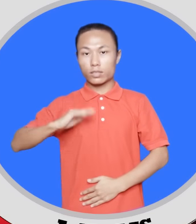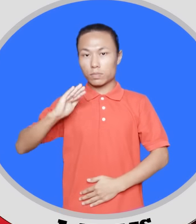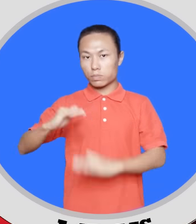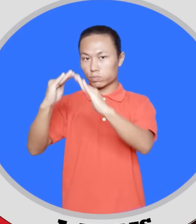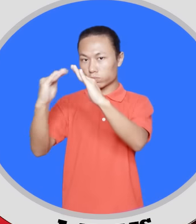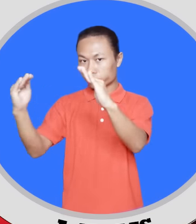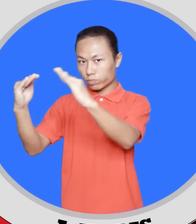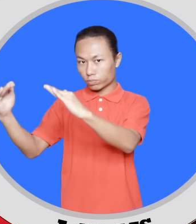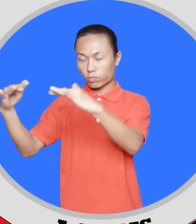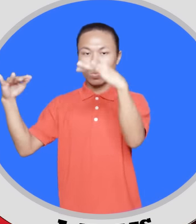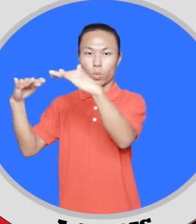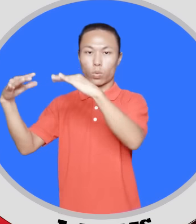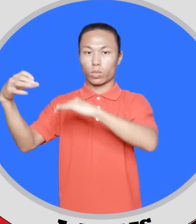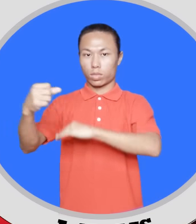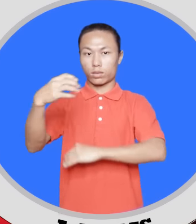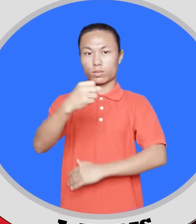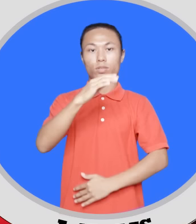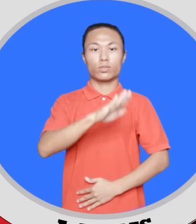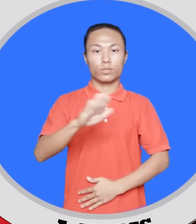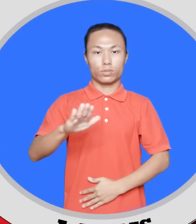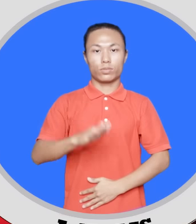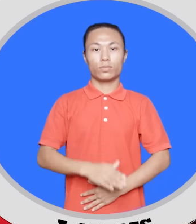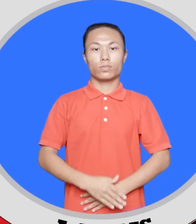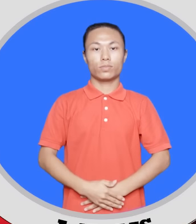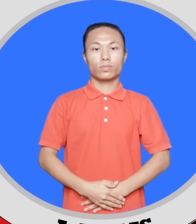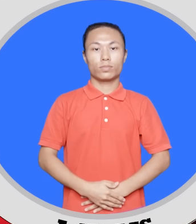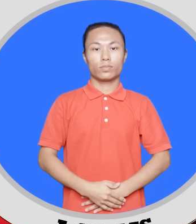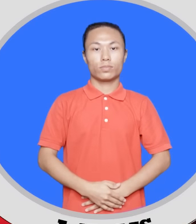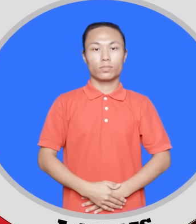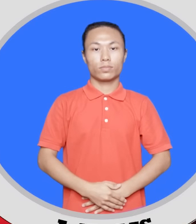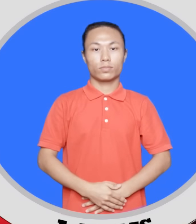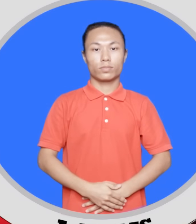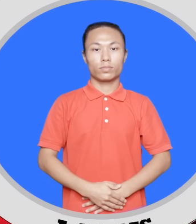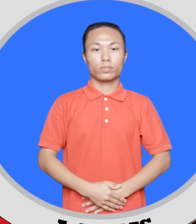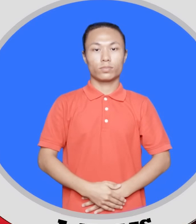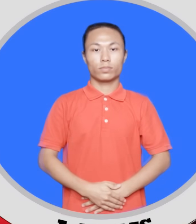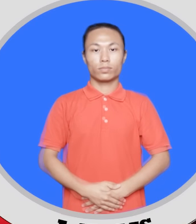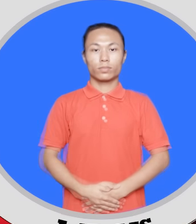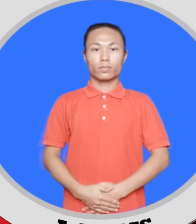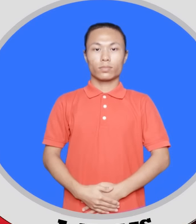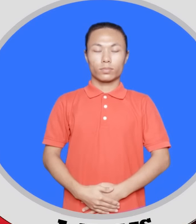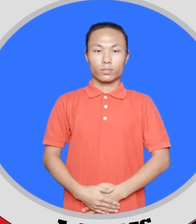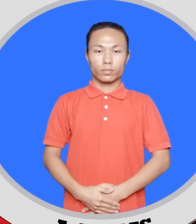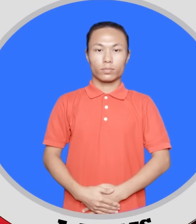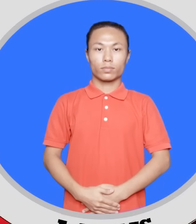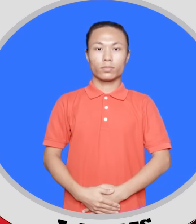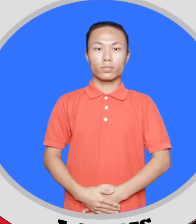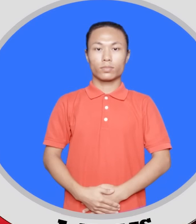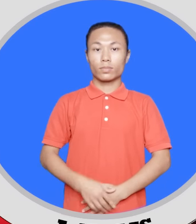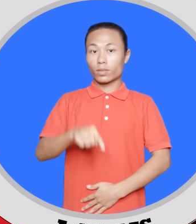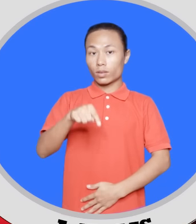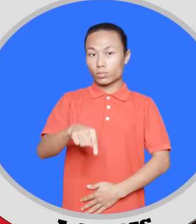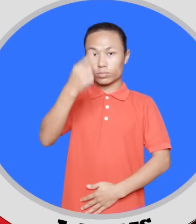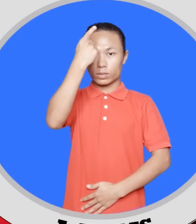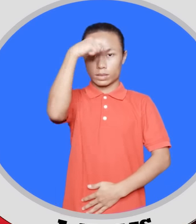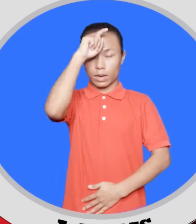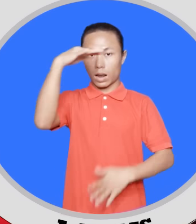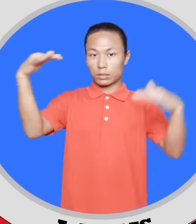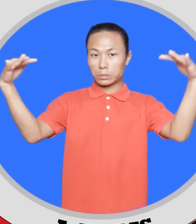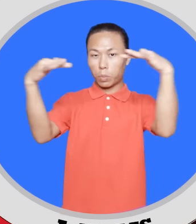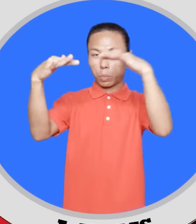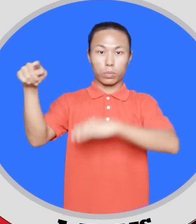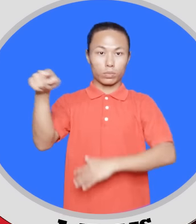ခန်းများကိုထိုးစစ်ဆင်တိုက်ခိုက်နေကြောင်းနဲ့ဒပြိုင်နက်ထဲမှာပဲရန်သူစခန်းတချို့ကိုလည်းတဝက်တစ်ပြက်တင်းစီထားပြီးဖြစ်တယ်လို့ဆက်လက်ဖော်ပြထားပါတ